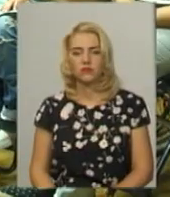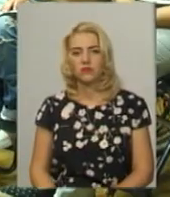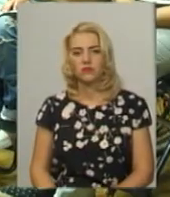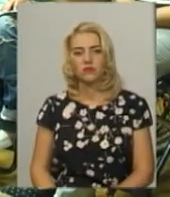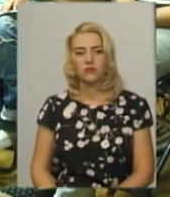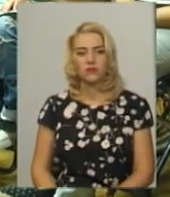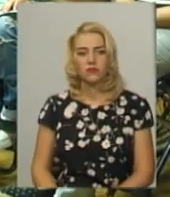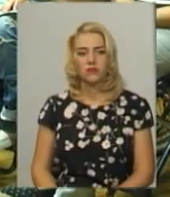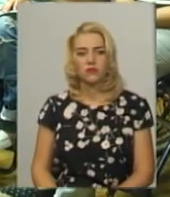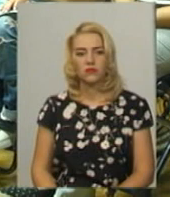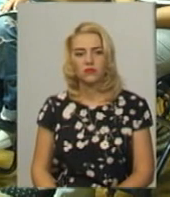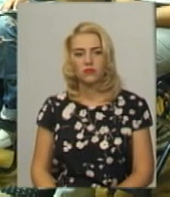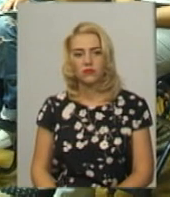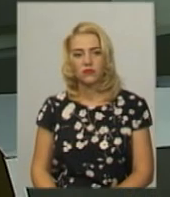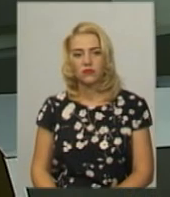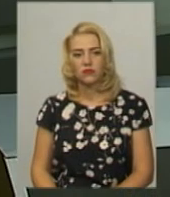на Суспільному. Хмельницький.